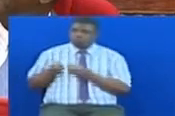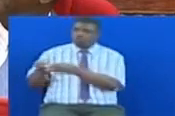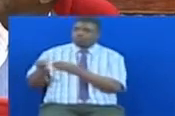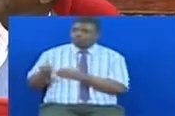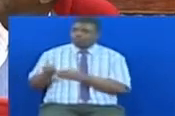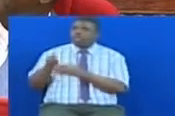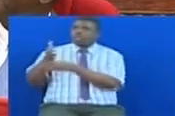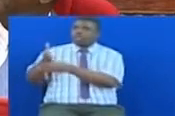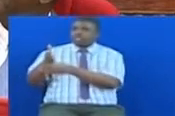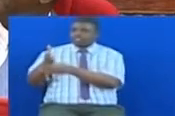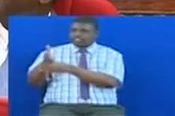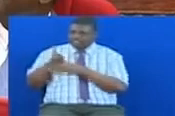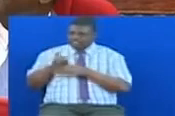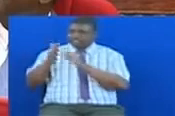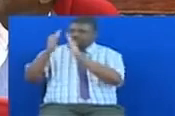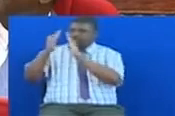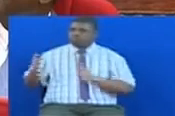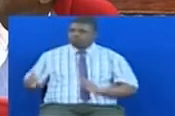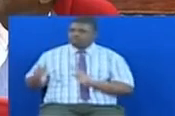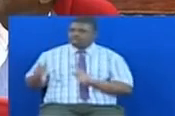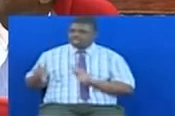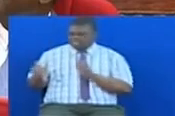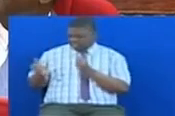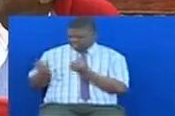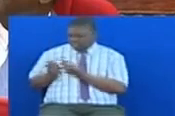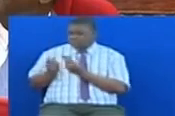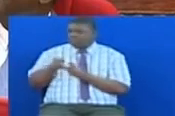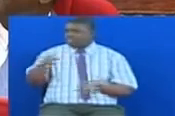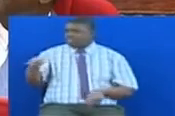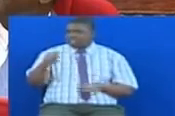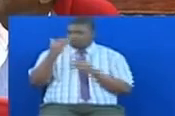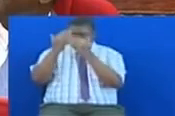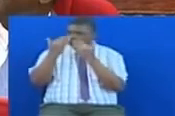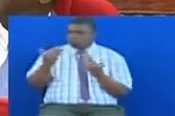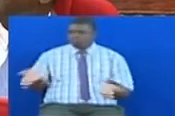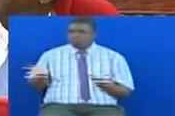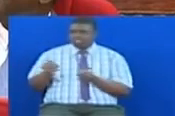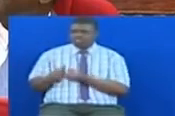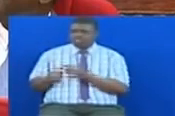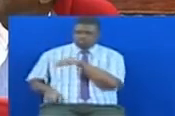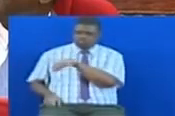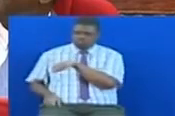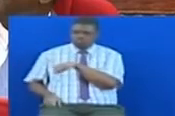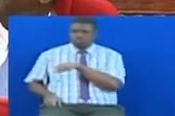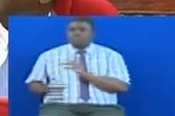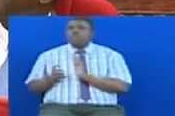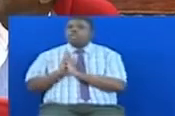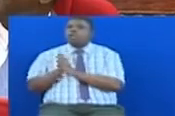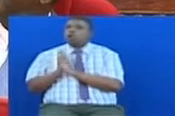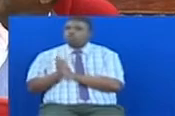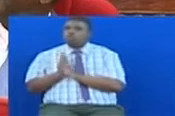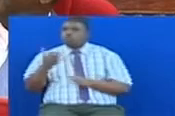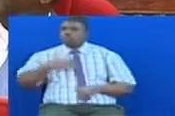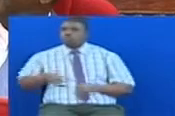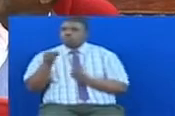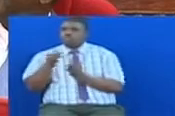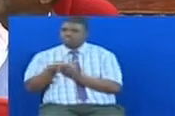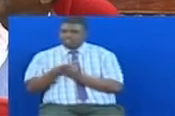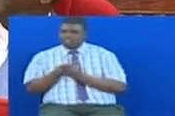housing, lile dude kubwa kama lile, hujui chochote, Mheshimiwa Naibu Speaker. Kwa hiyo naomba sana, Mheshimiwa Waziri wa Fedha na